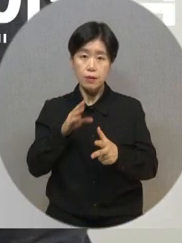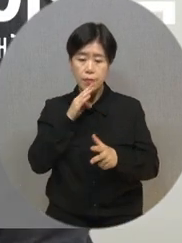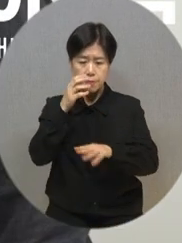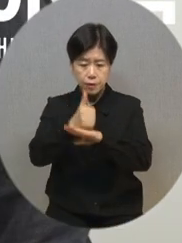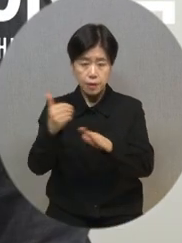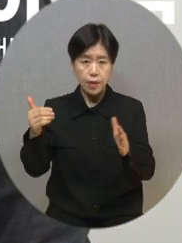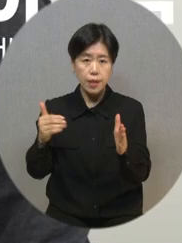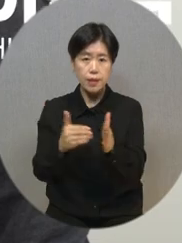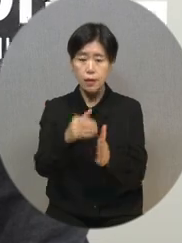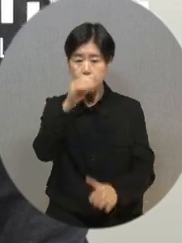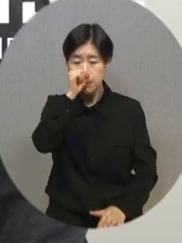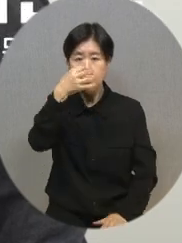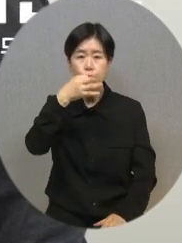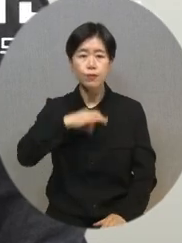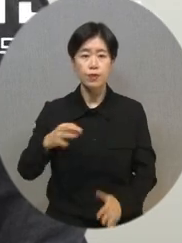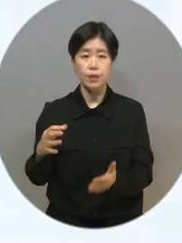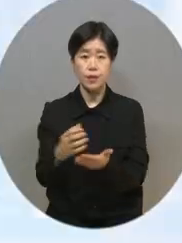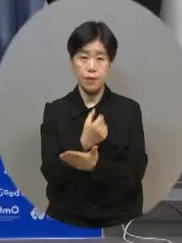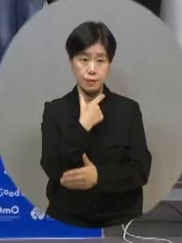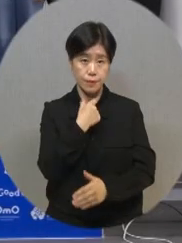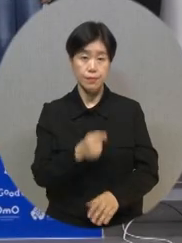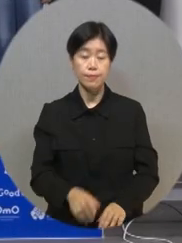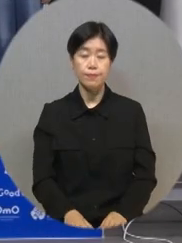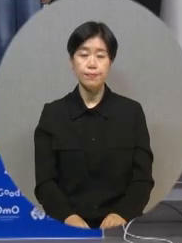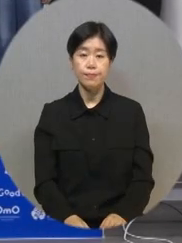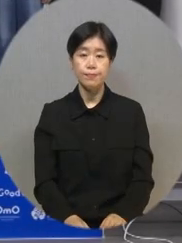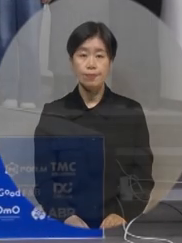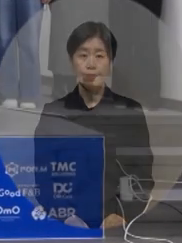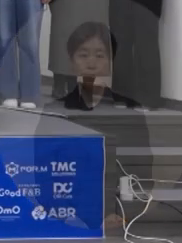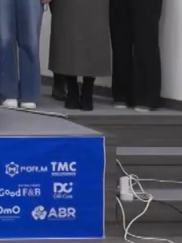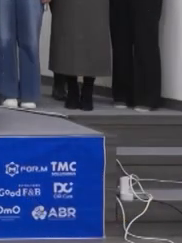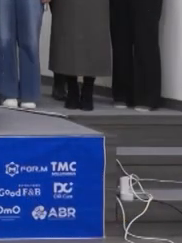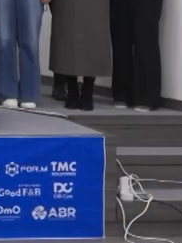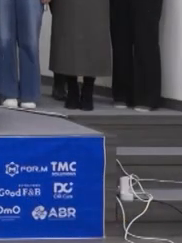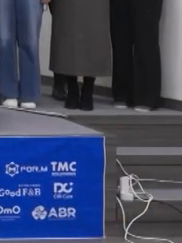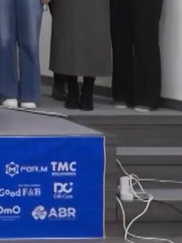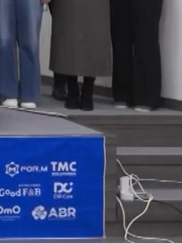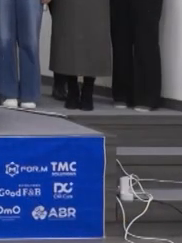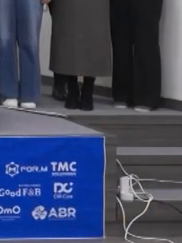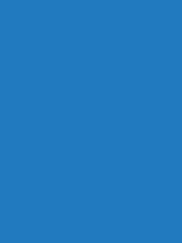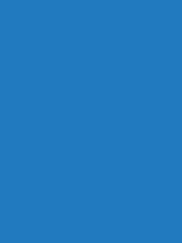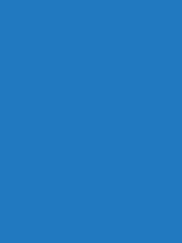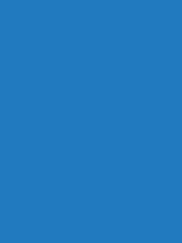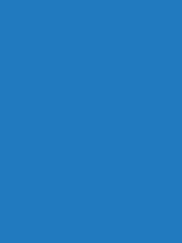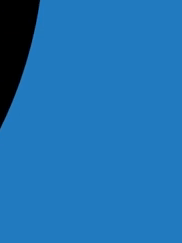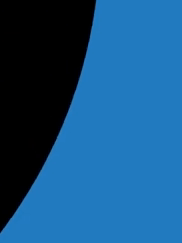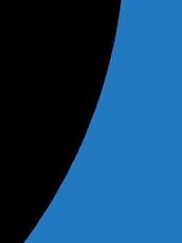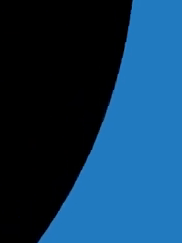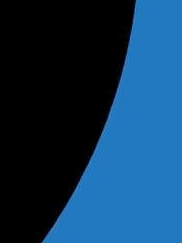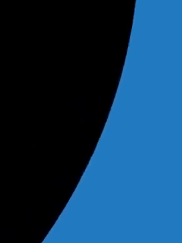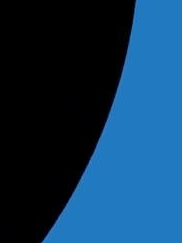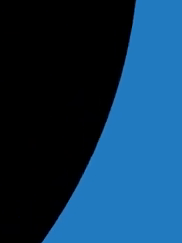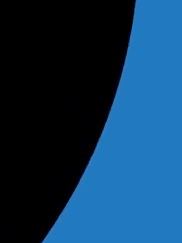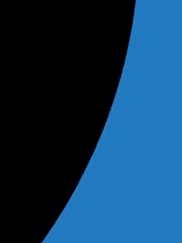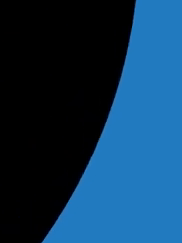좋은 결과를 얻길 바랍니다. 복지TV 뉴스 김재상입니다.